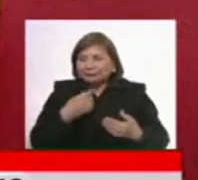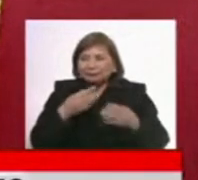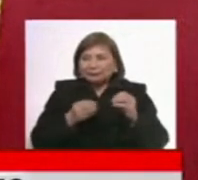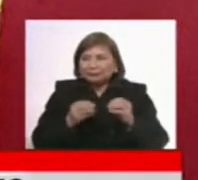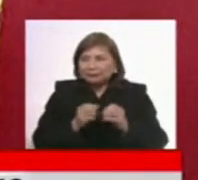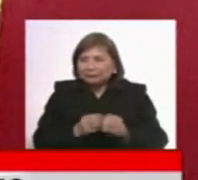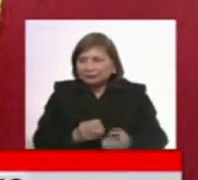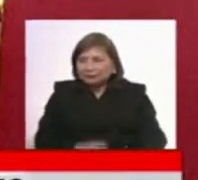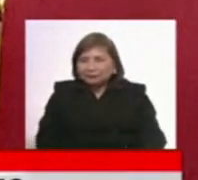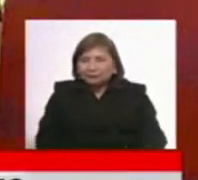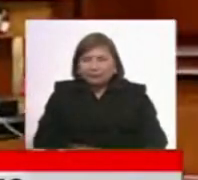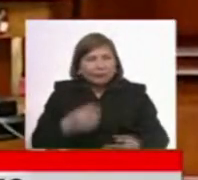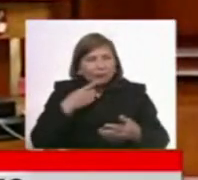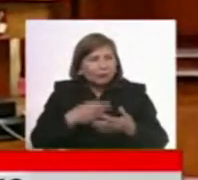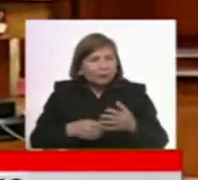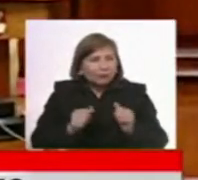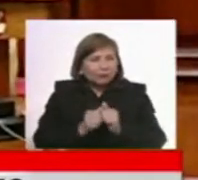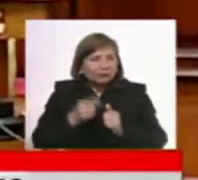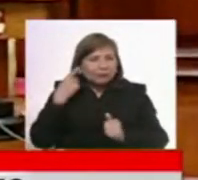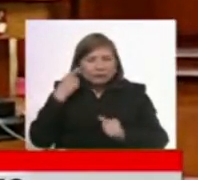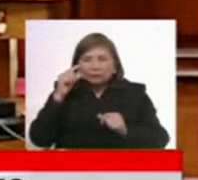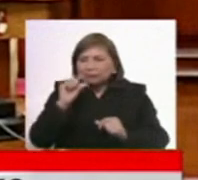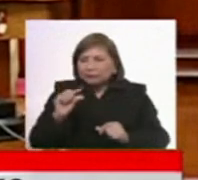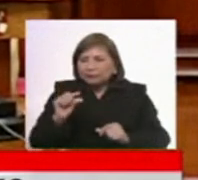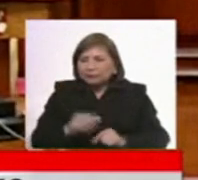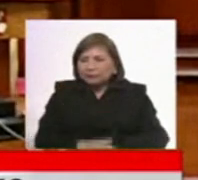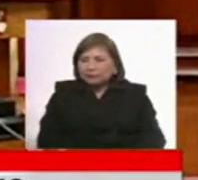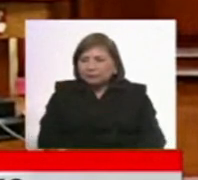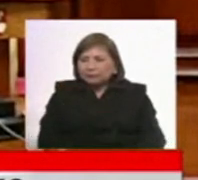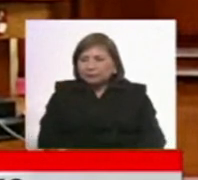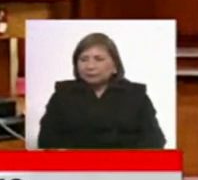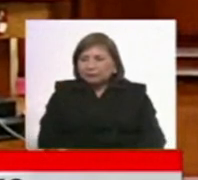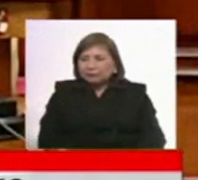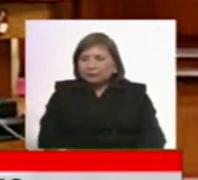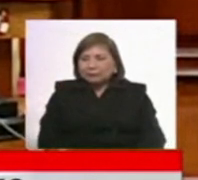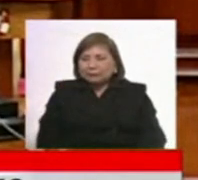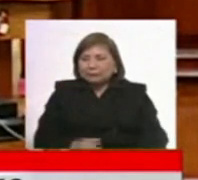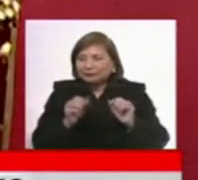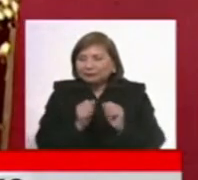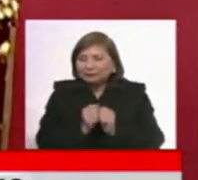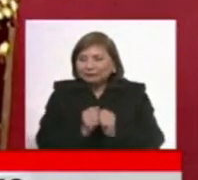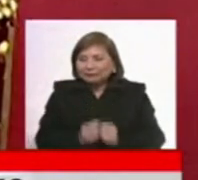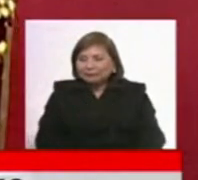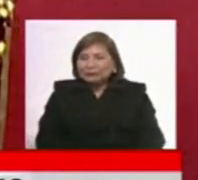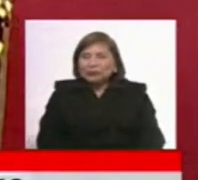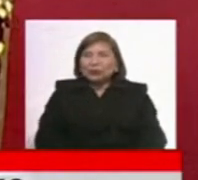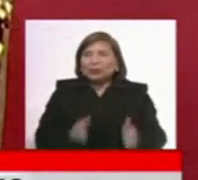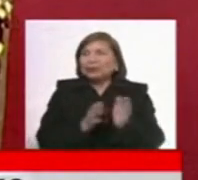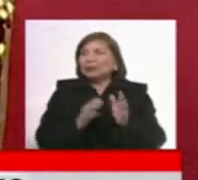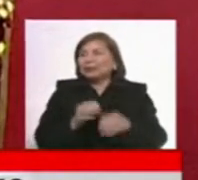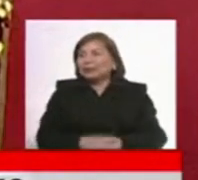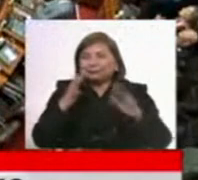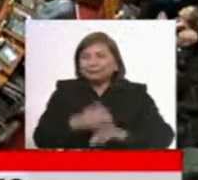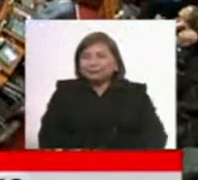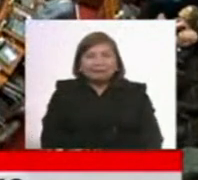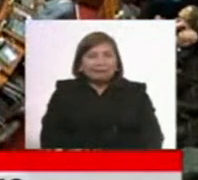Помещенный накануне под арест президент Перу находится на базе полицейского спецназа в Лиме, сообщили в прокуратуре в четверг утром. Накануне